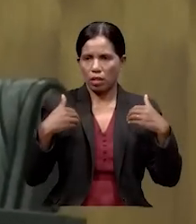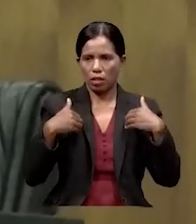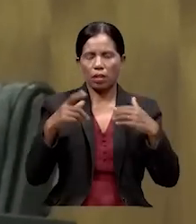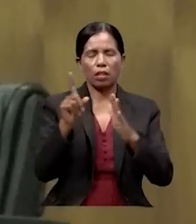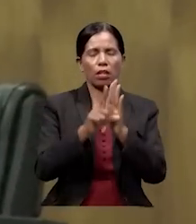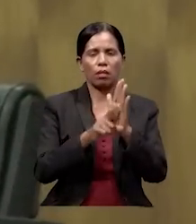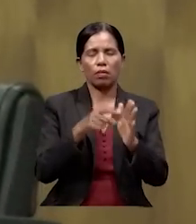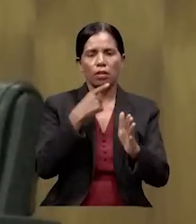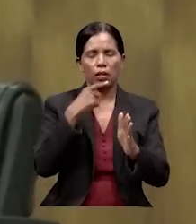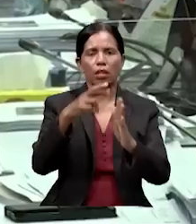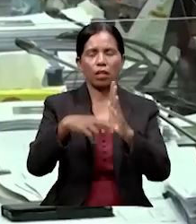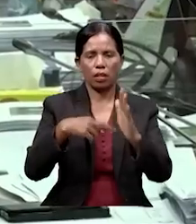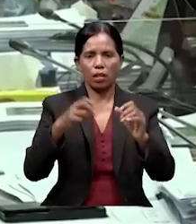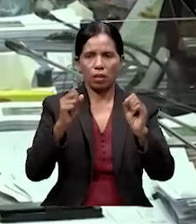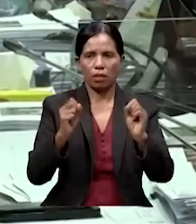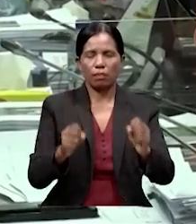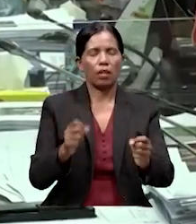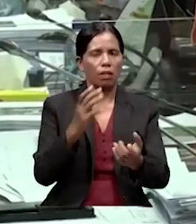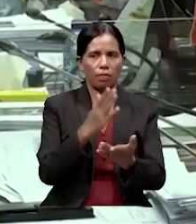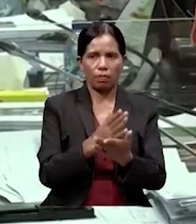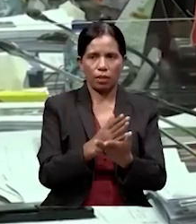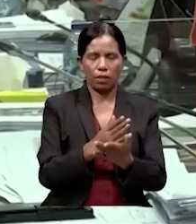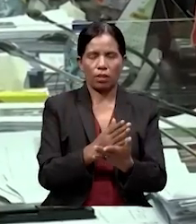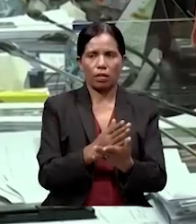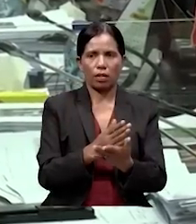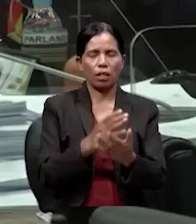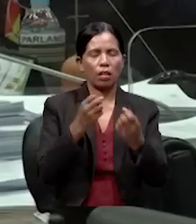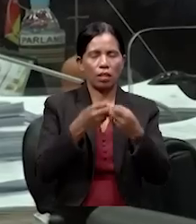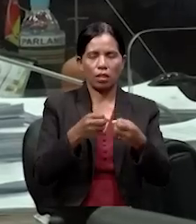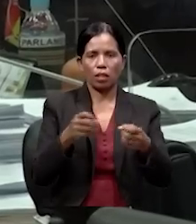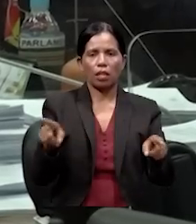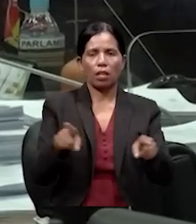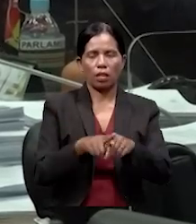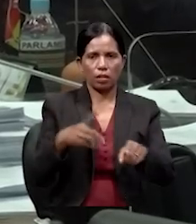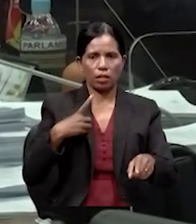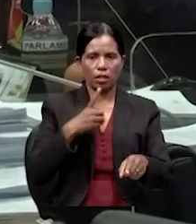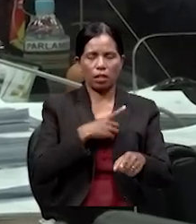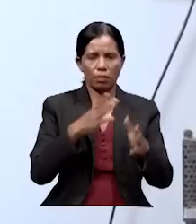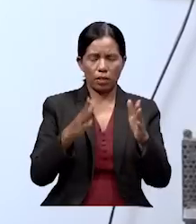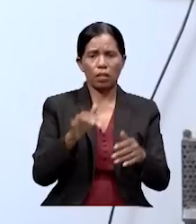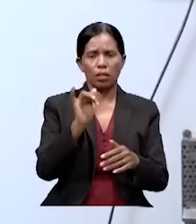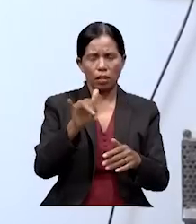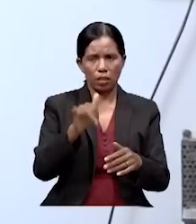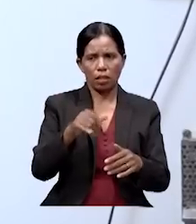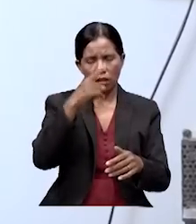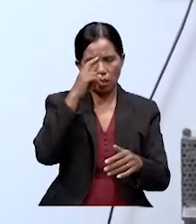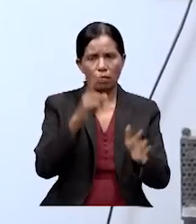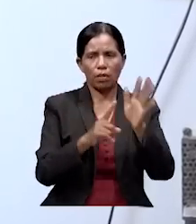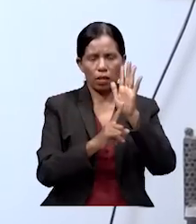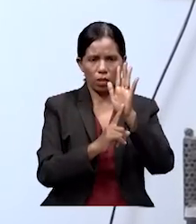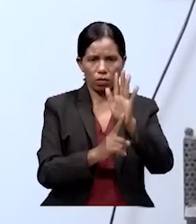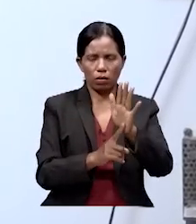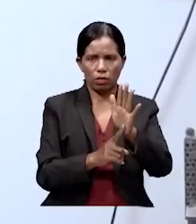deha regimento deha bele perda menda mandat lakonnya mandat hanya sang deputat sin tambah ku faktus ne hatur